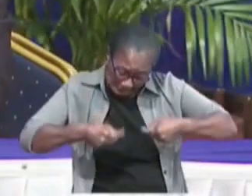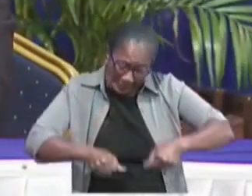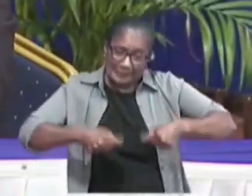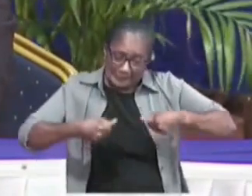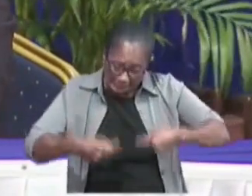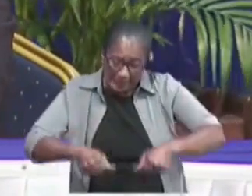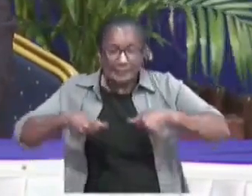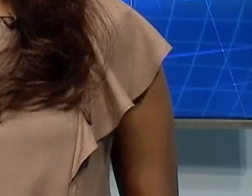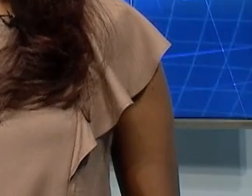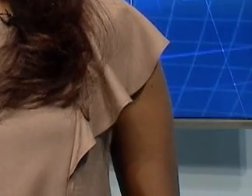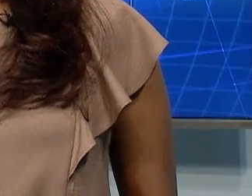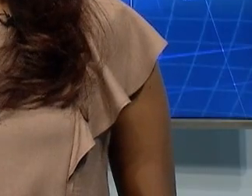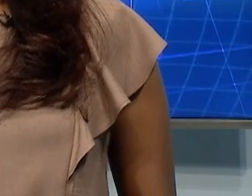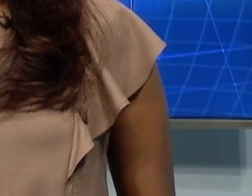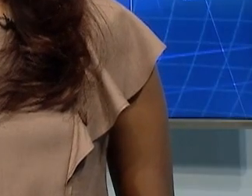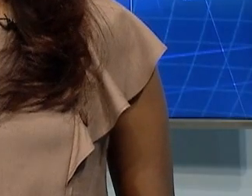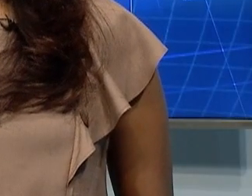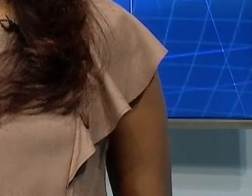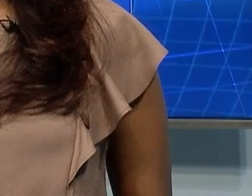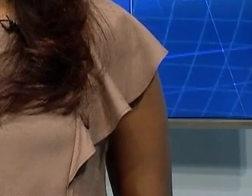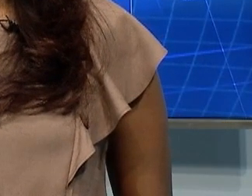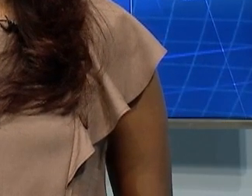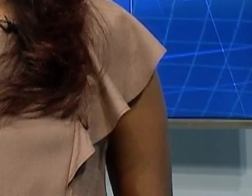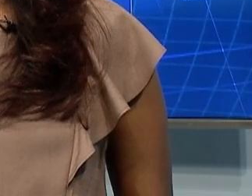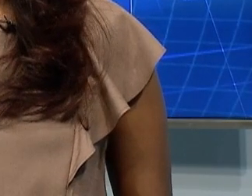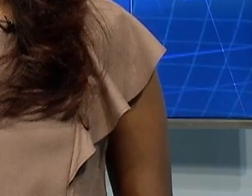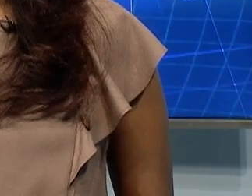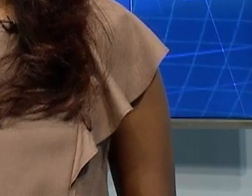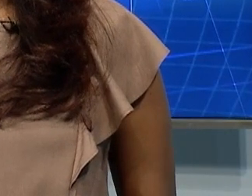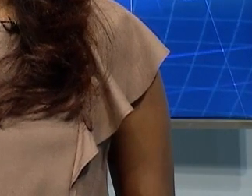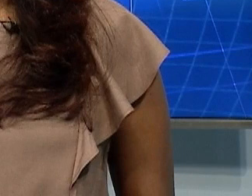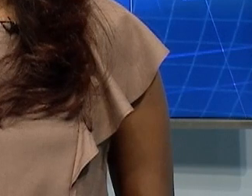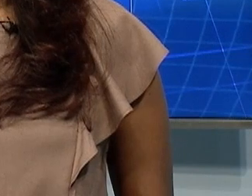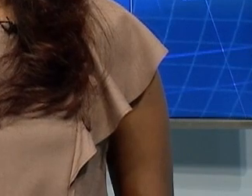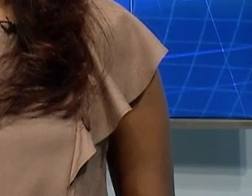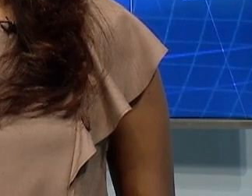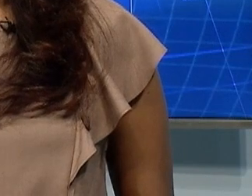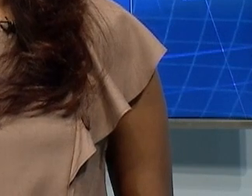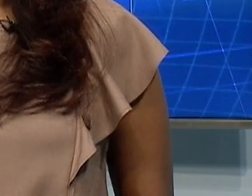te garanderen. Dat was vicepresident Ashwin Adin. Hij sprak